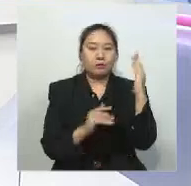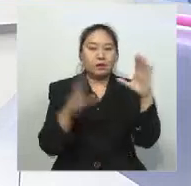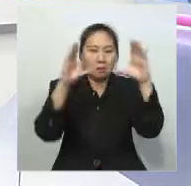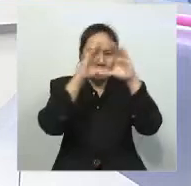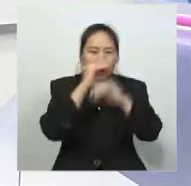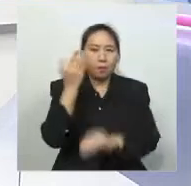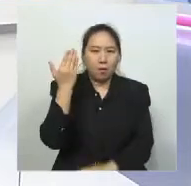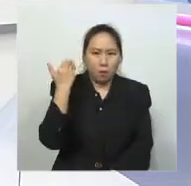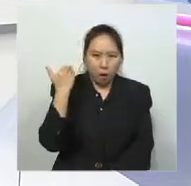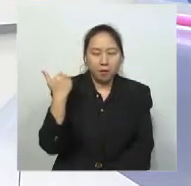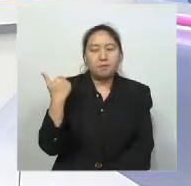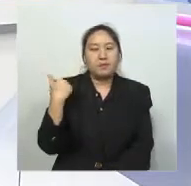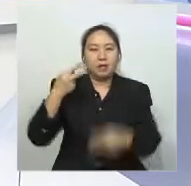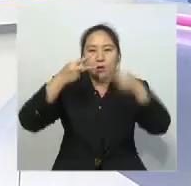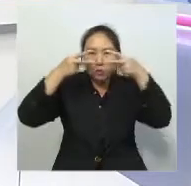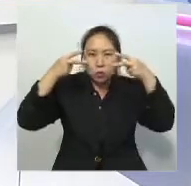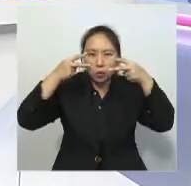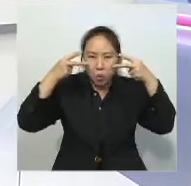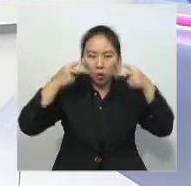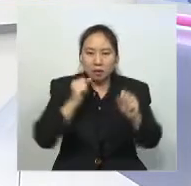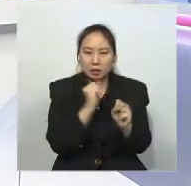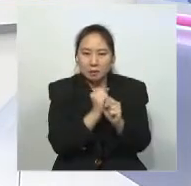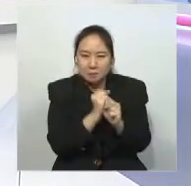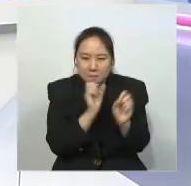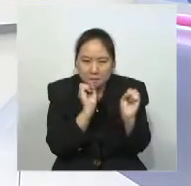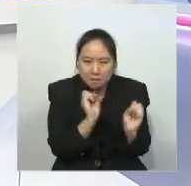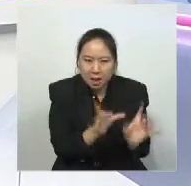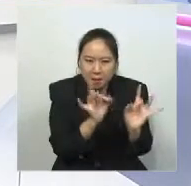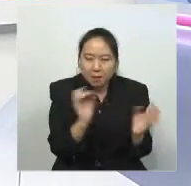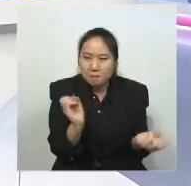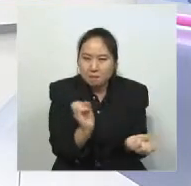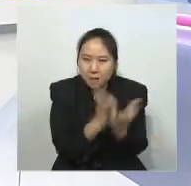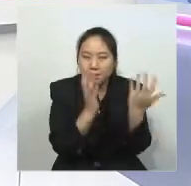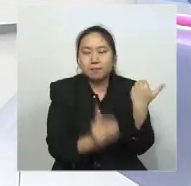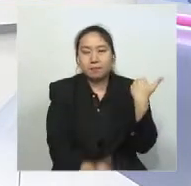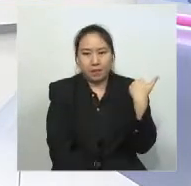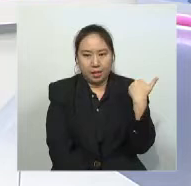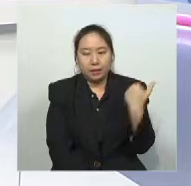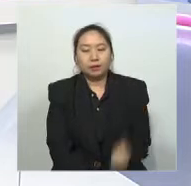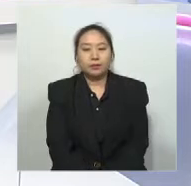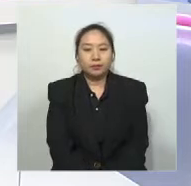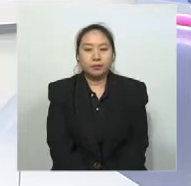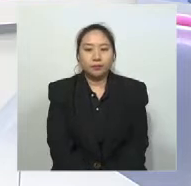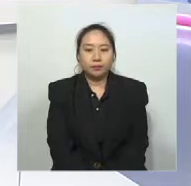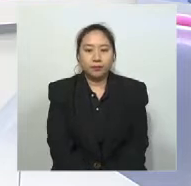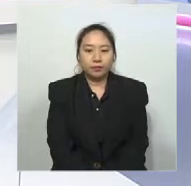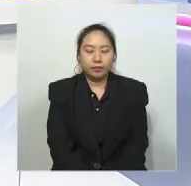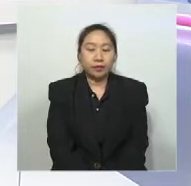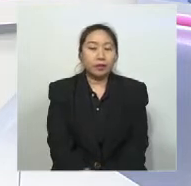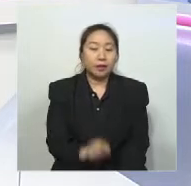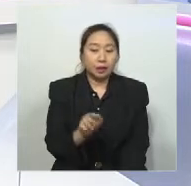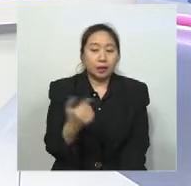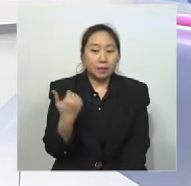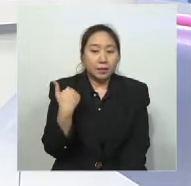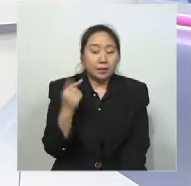ปรากฏว่าเมื่อช่วงคืนที่ผ่านมาก็ยังมีคนร้ายที่ลงมือก่อเหตุสร้างสถานการณ์ความไม่สงบอย่างต่อเนื่องนะคะคือเหตุการณ์ที่